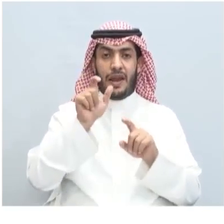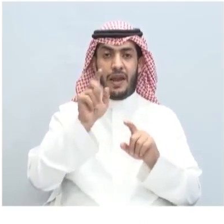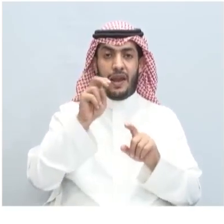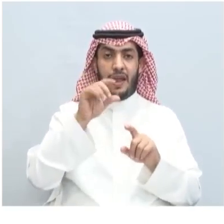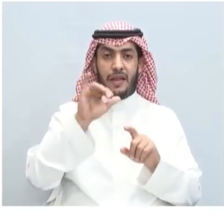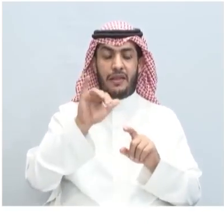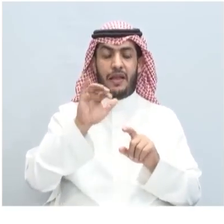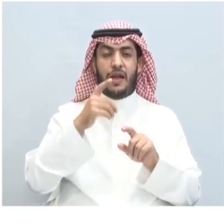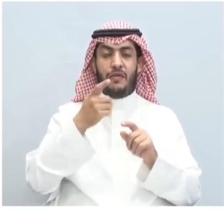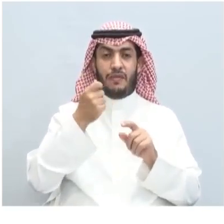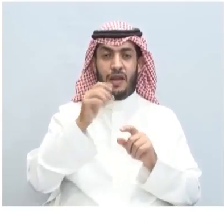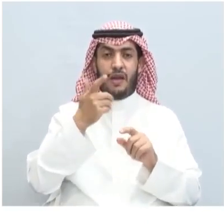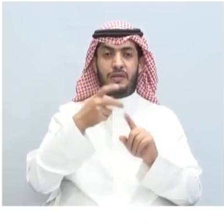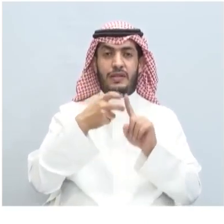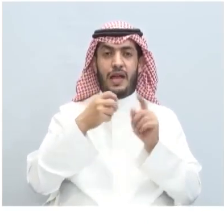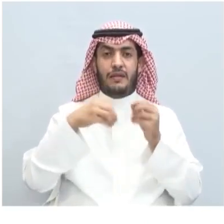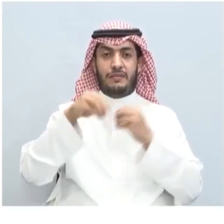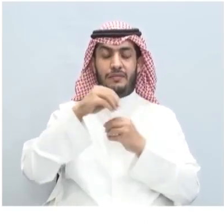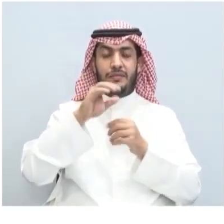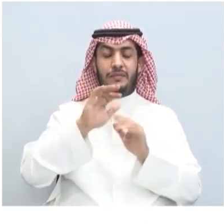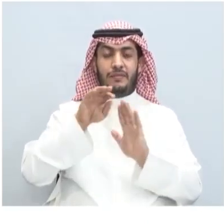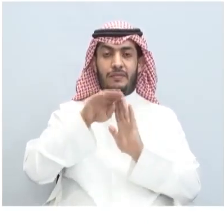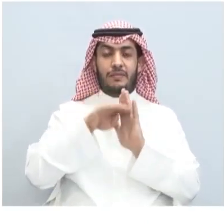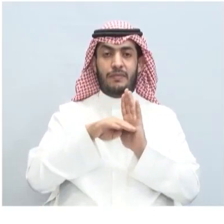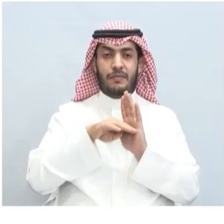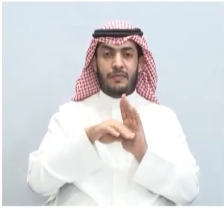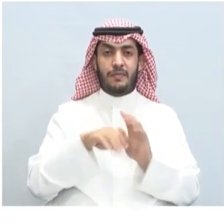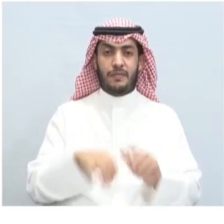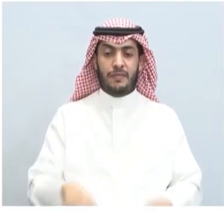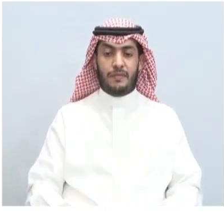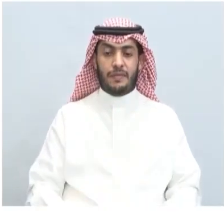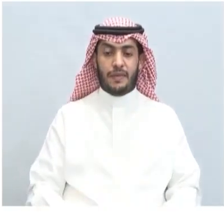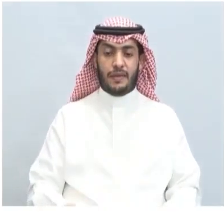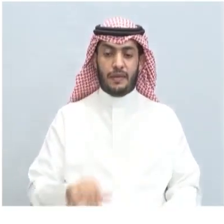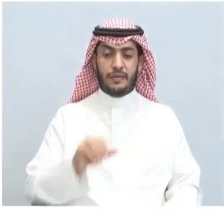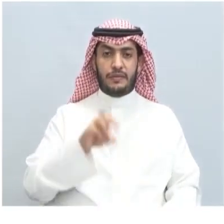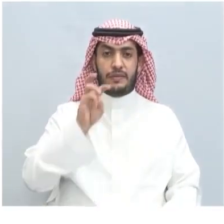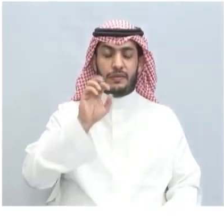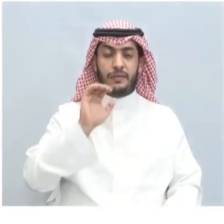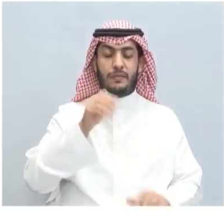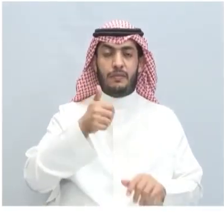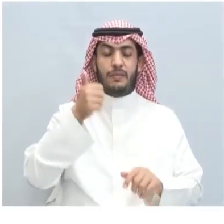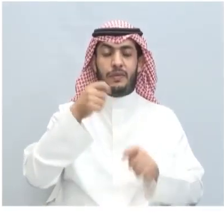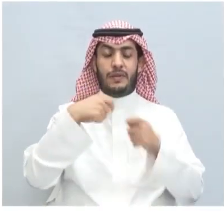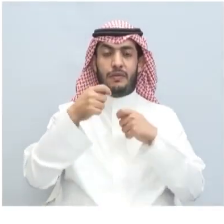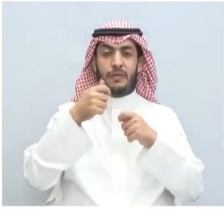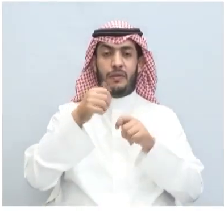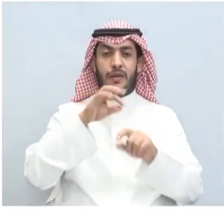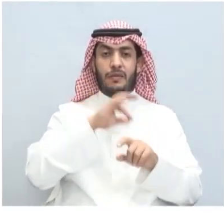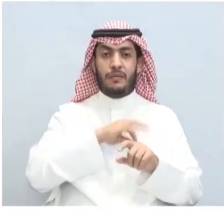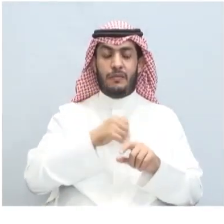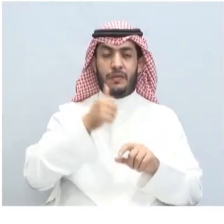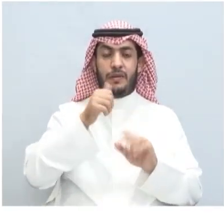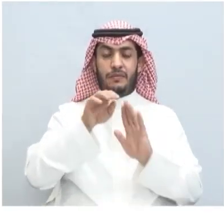ام يوزع توزيعات سهميه وذلك يعود كما ذكرنا لقرار شركه وايضا حجم الاستثمار والارباح